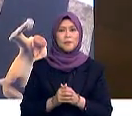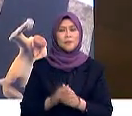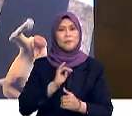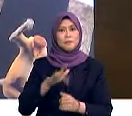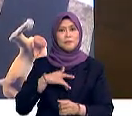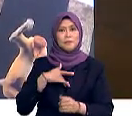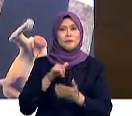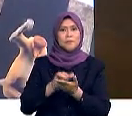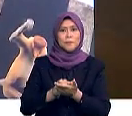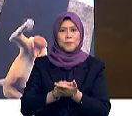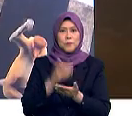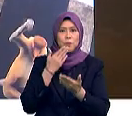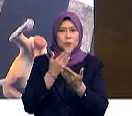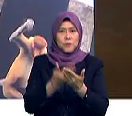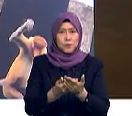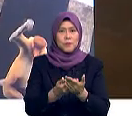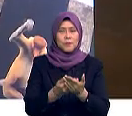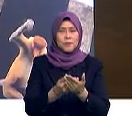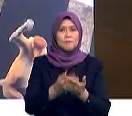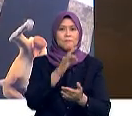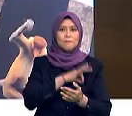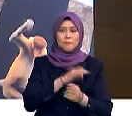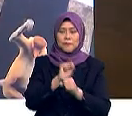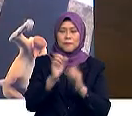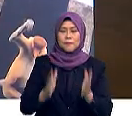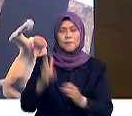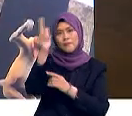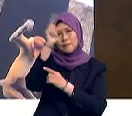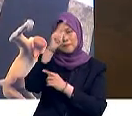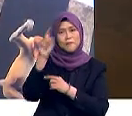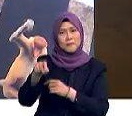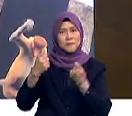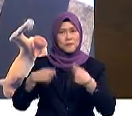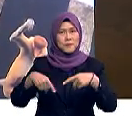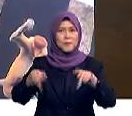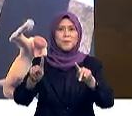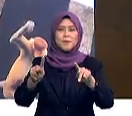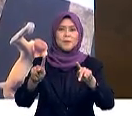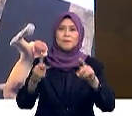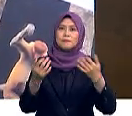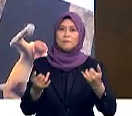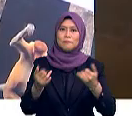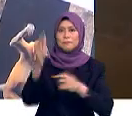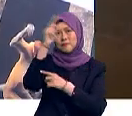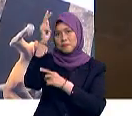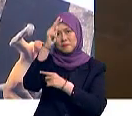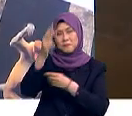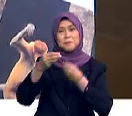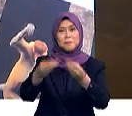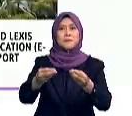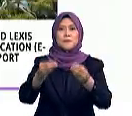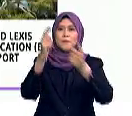ini adalah inisiatif yang sangat bagus dan penjawat awam harus mengambil peluang yang telah diberikan oleh Tourism